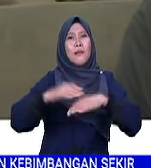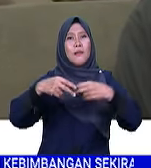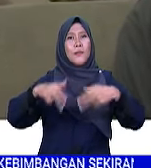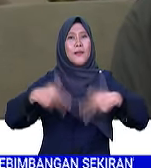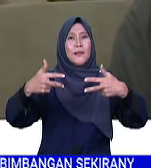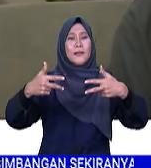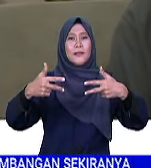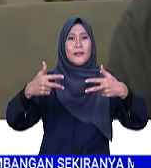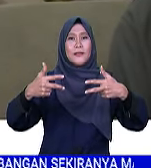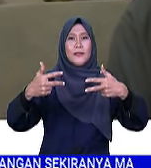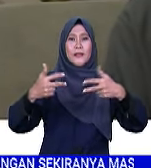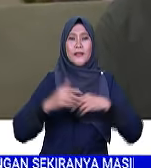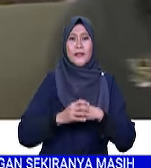mana